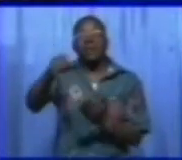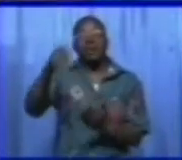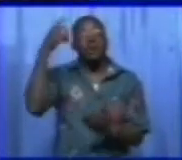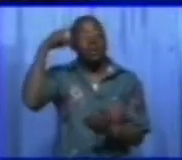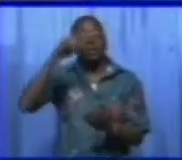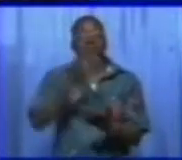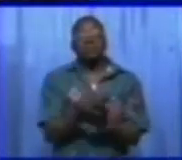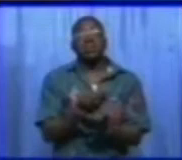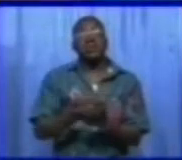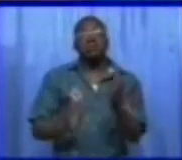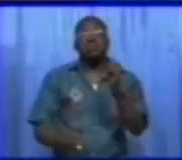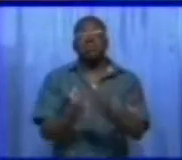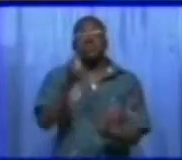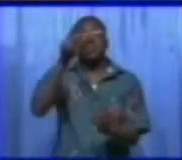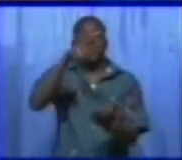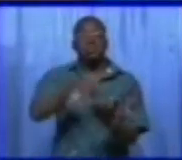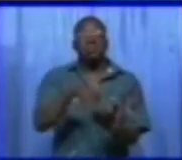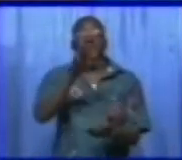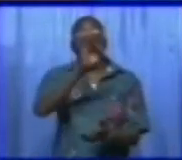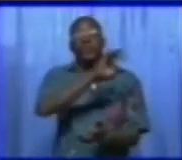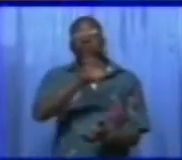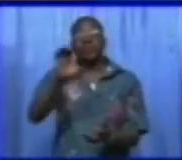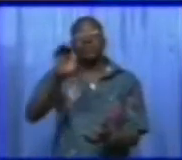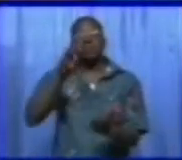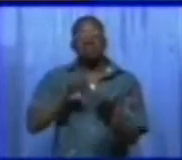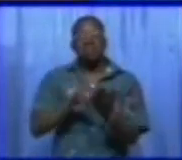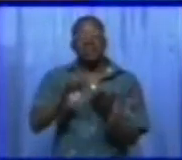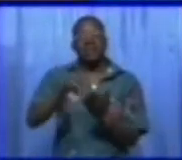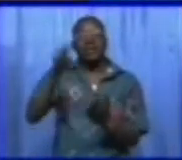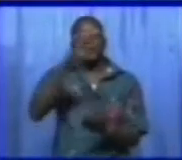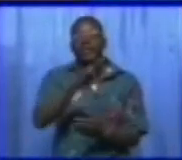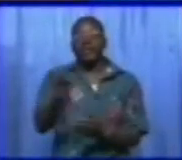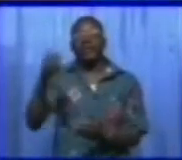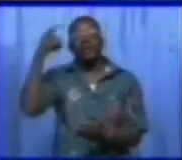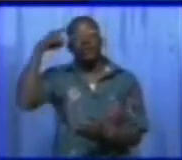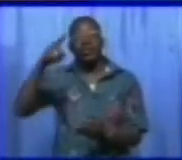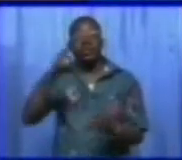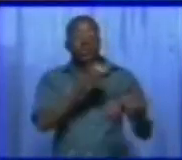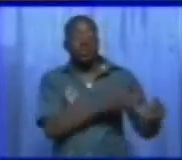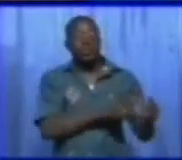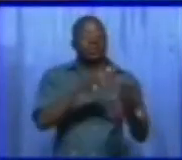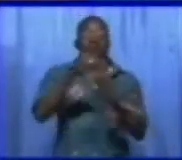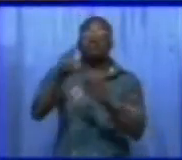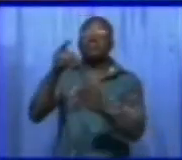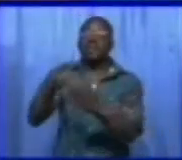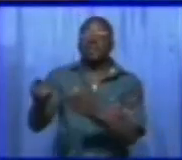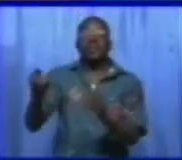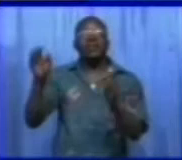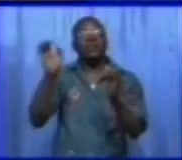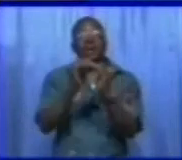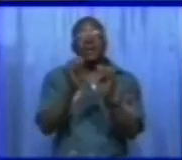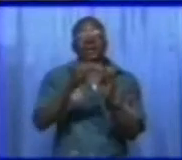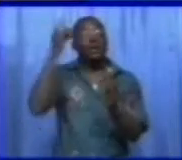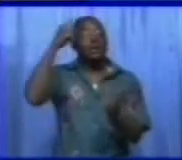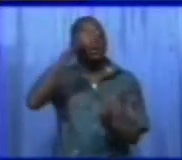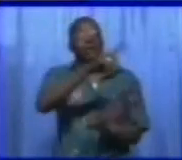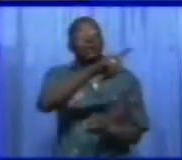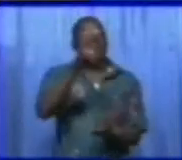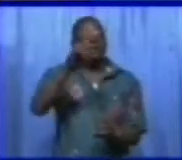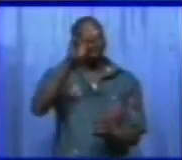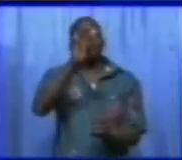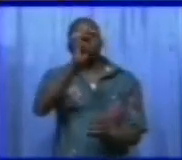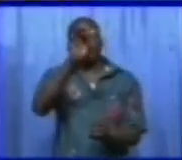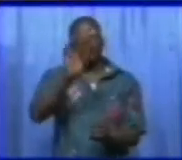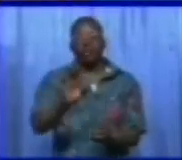contre plus de 1833 milliards de francs CFA côté dépenses, soit un gap de 169